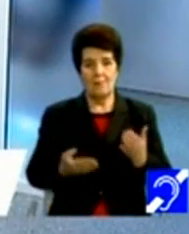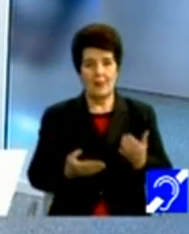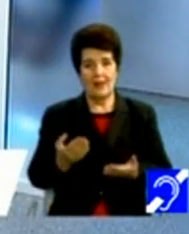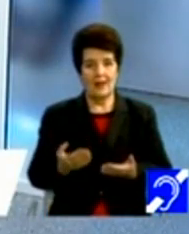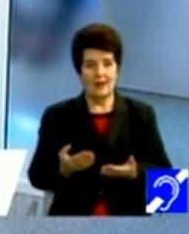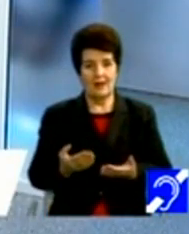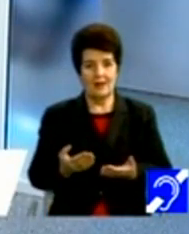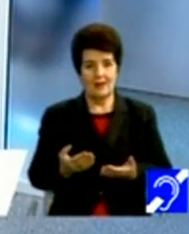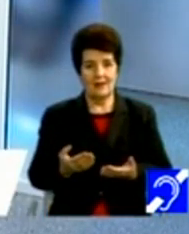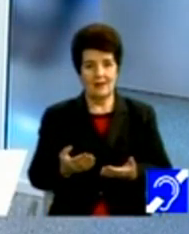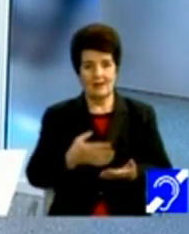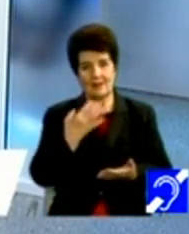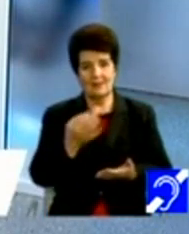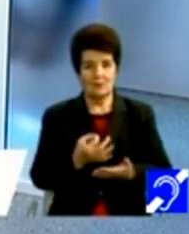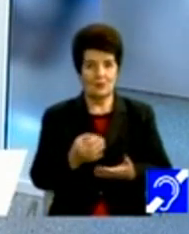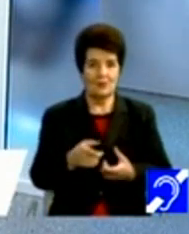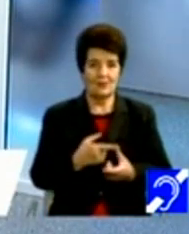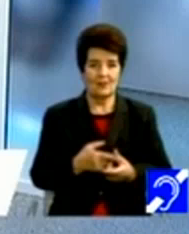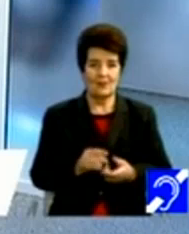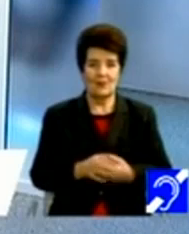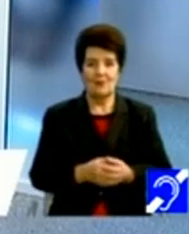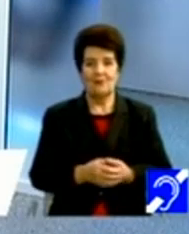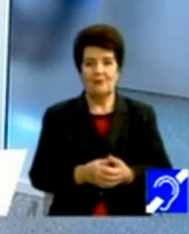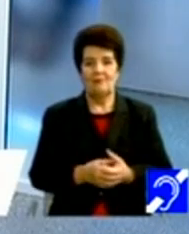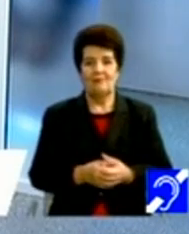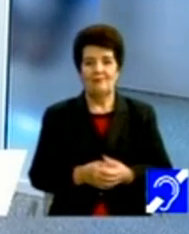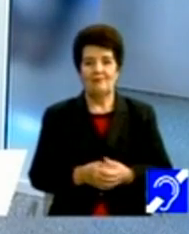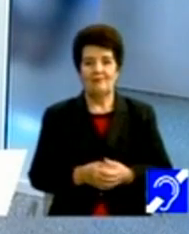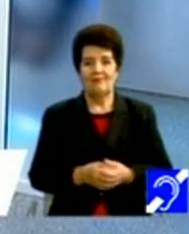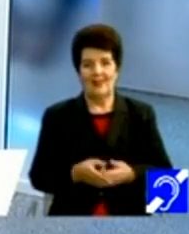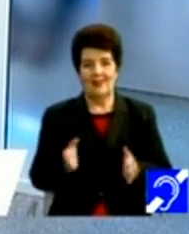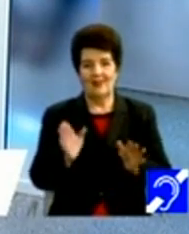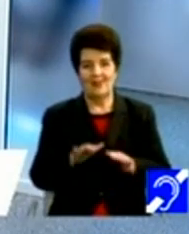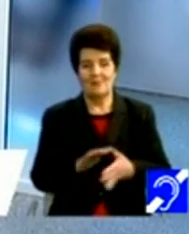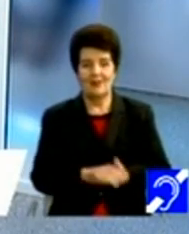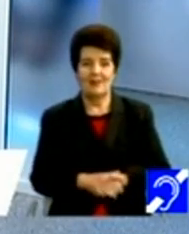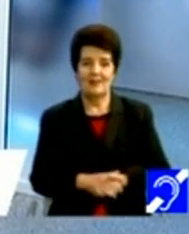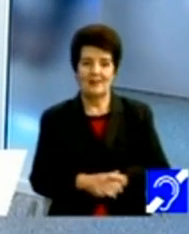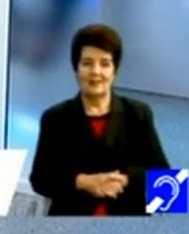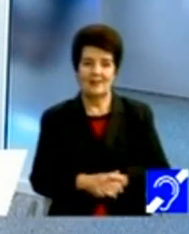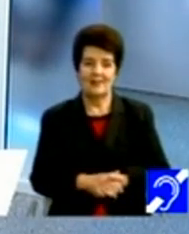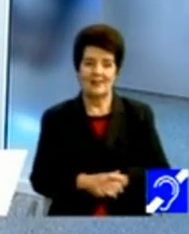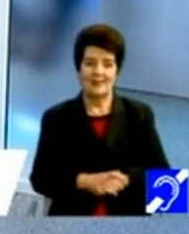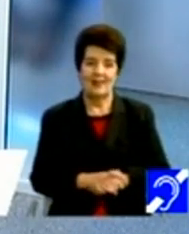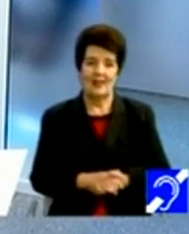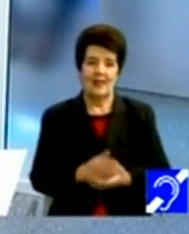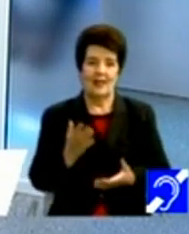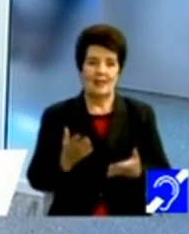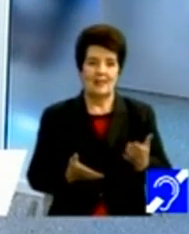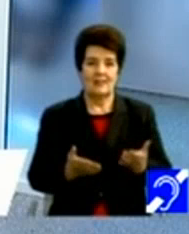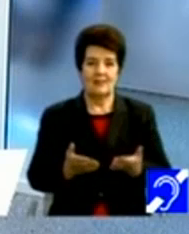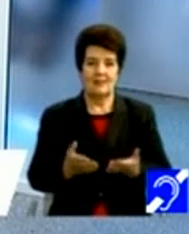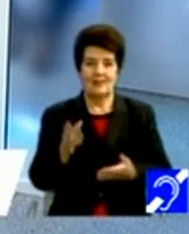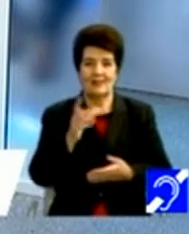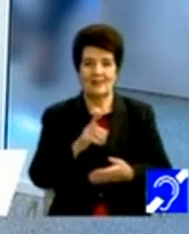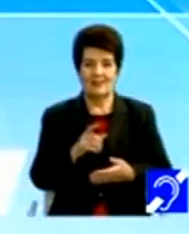Țicu să completeze ceva, să răspundă, sau este subiectul încheiat? Când așa, cred că discutăm până mâine. Da, mai are ceva minute, dacă poate să profite acum. Eu sau... știți